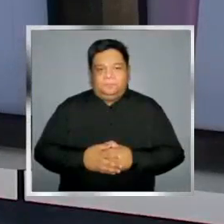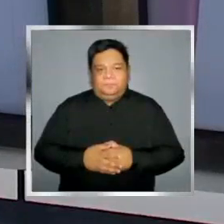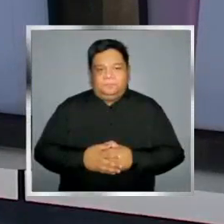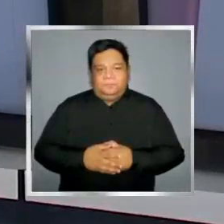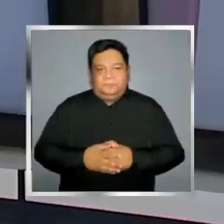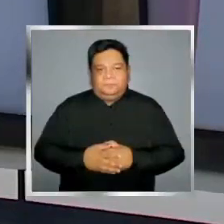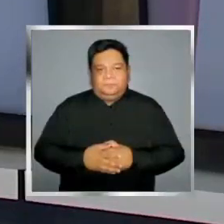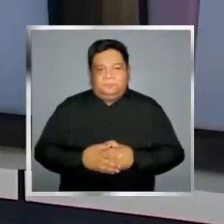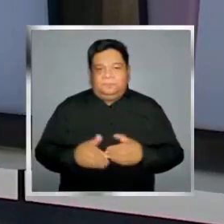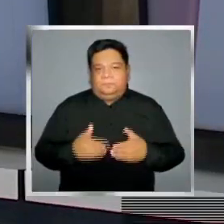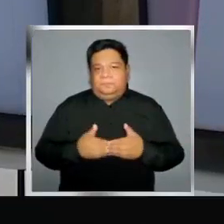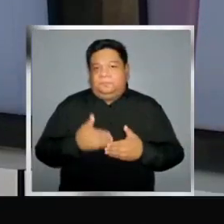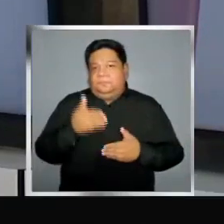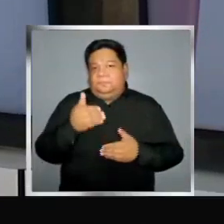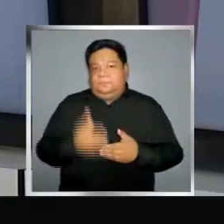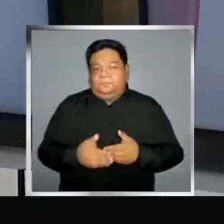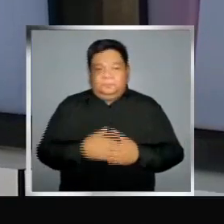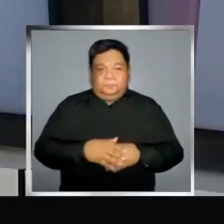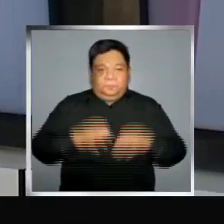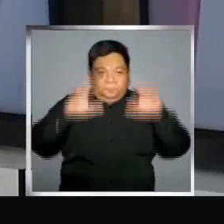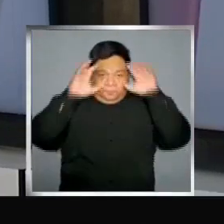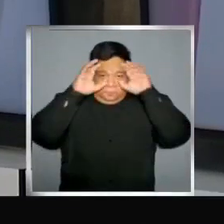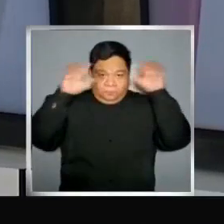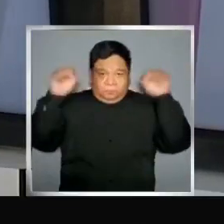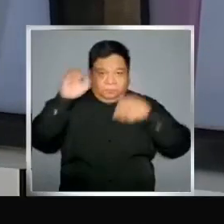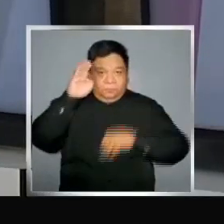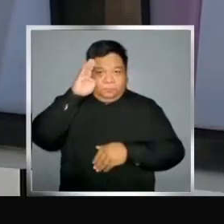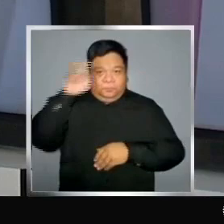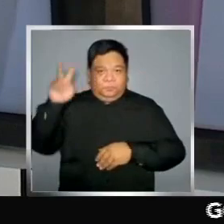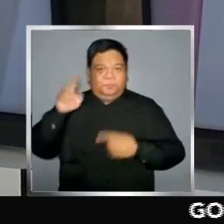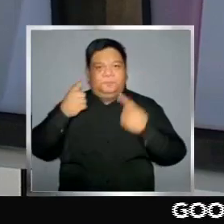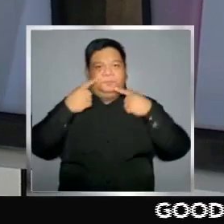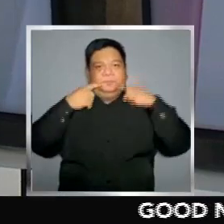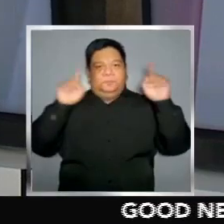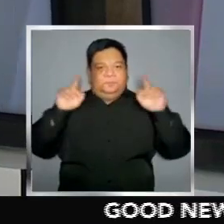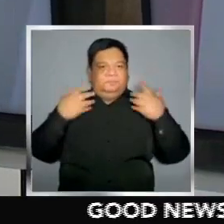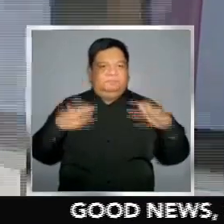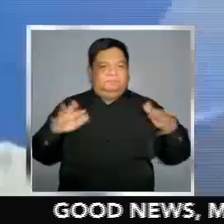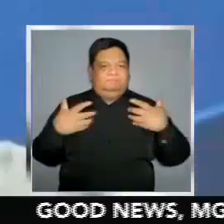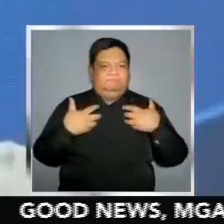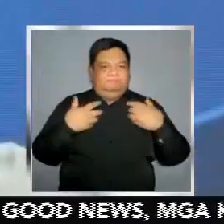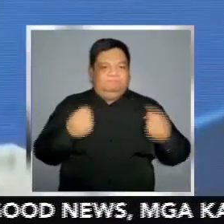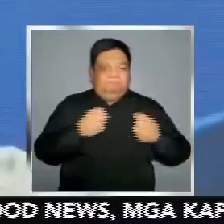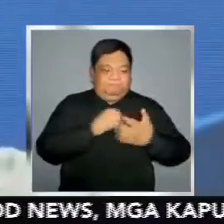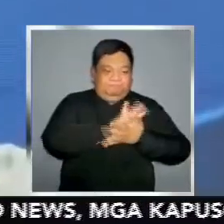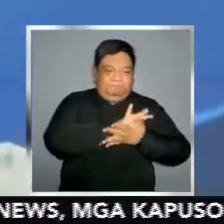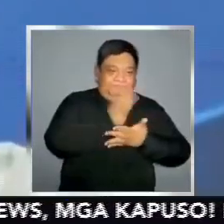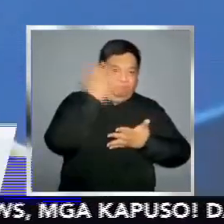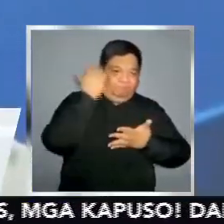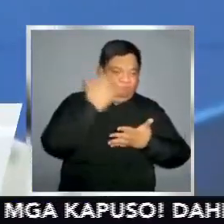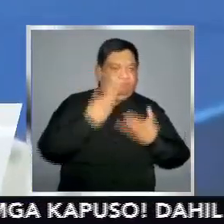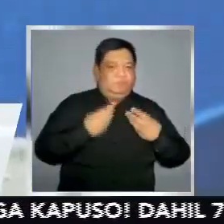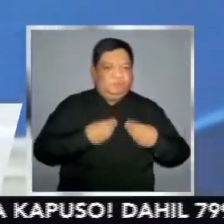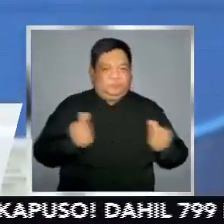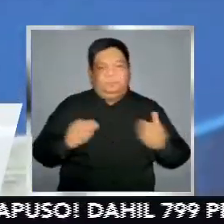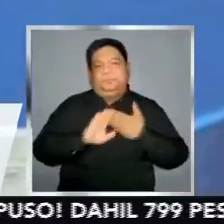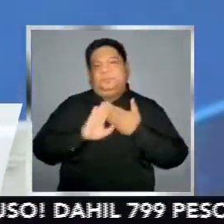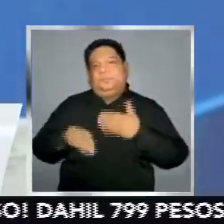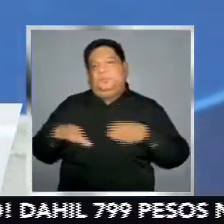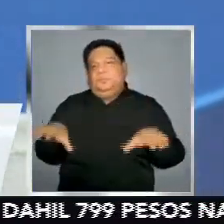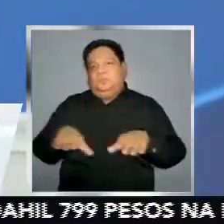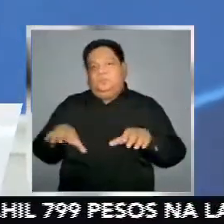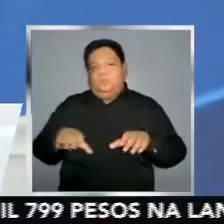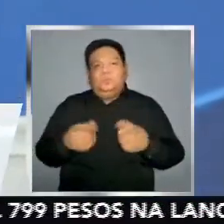Balik trabaho na si Pangulong Bongbong Marcos ngayong araw matapos makarecover sa COVID-19. Pinangunahan niya pamahagi ng mga titulo ng lupa sa